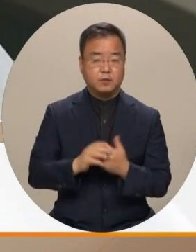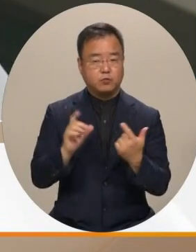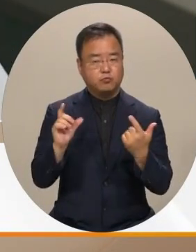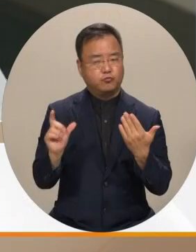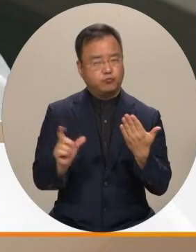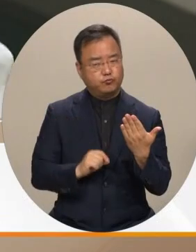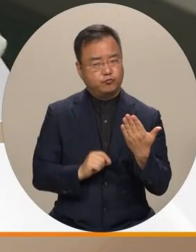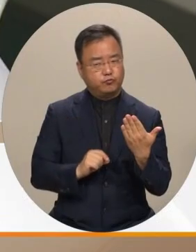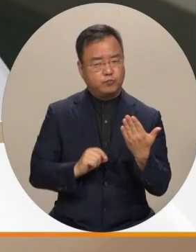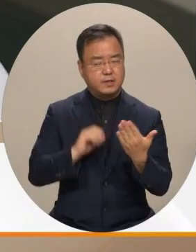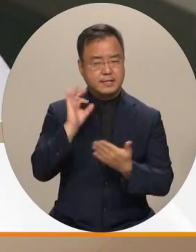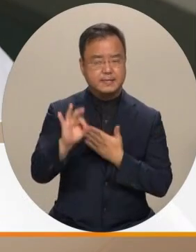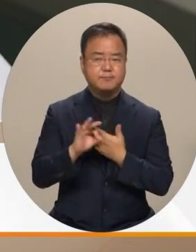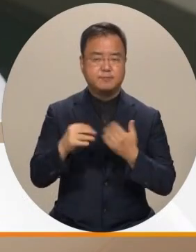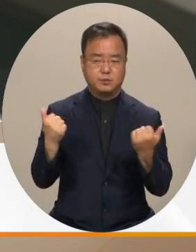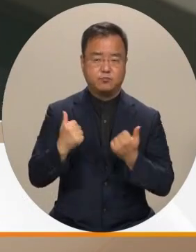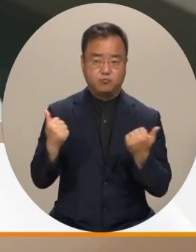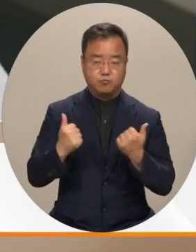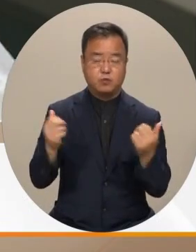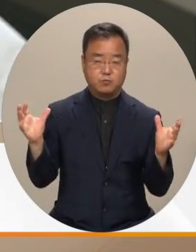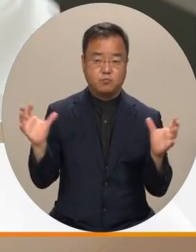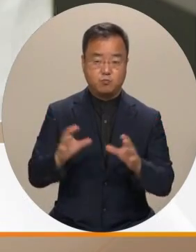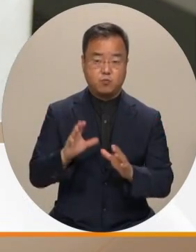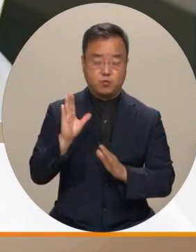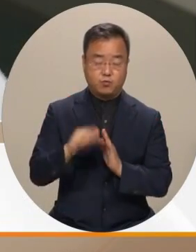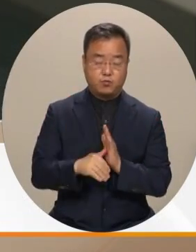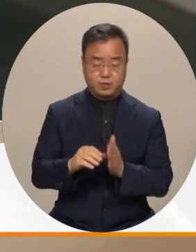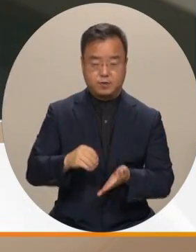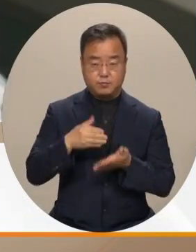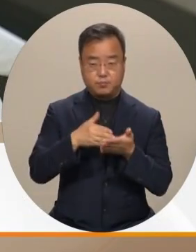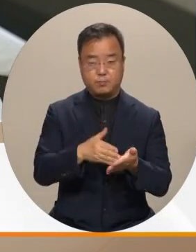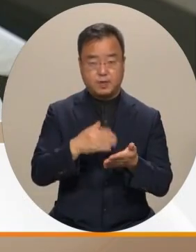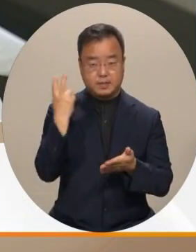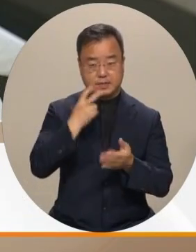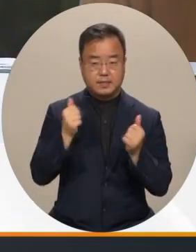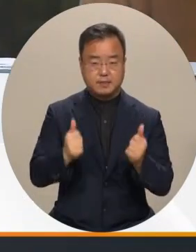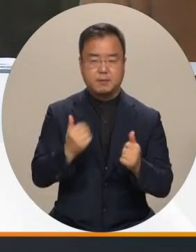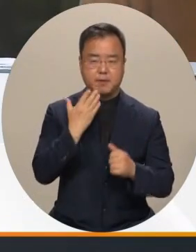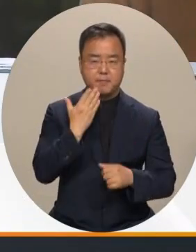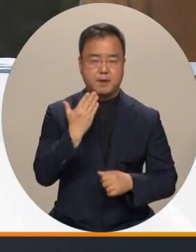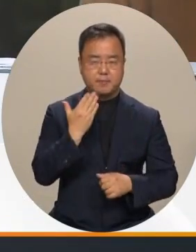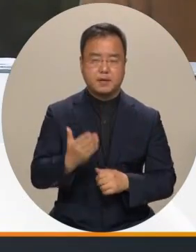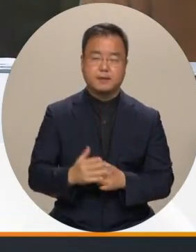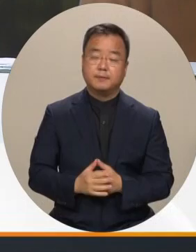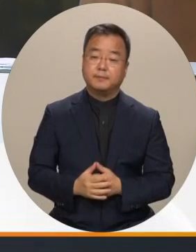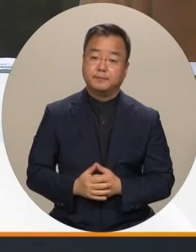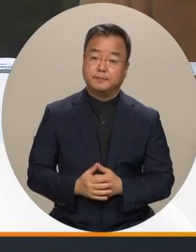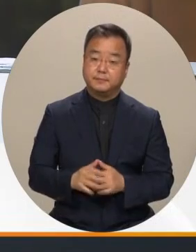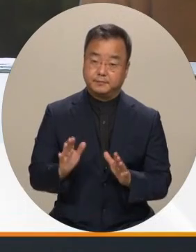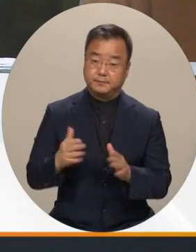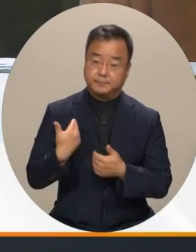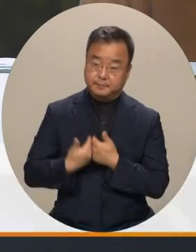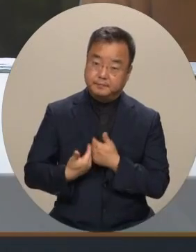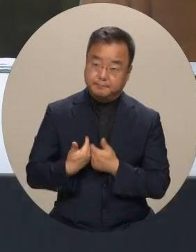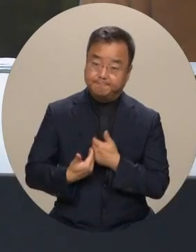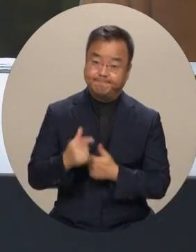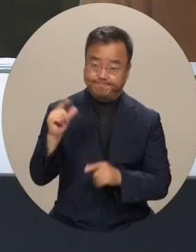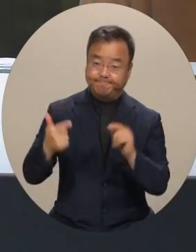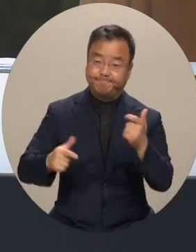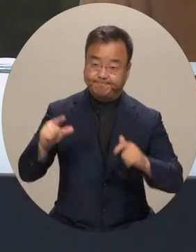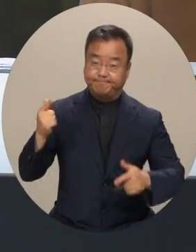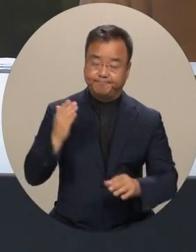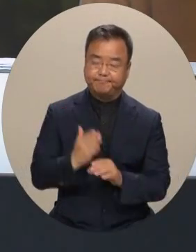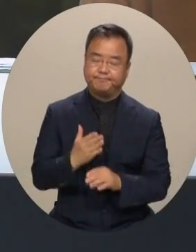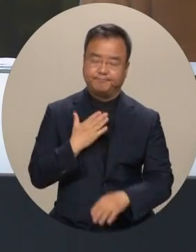임시회는 되어야 안건 제출과 심의가 이루어질 것으로 예상됩니다네 이렇게 갈등이 각기 다른 모습으로